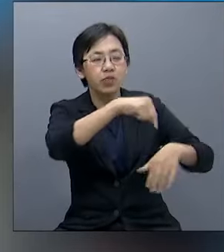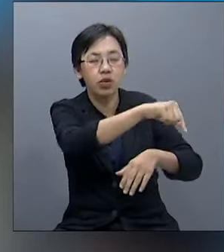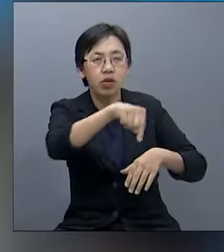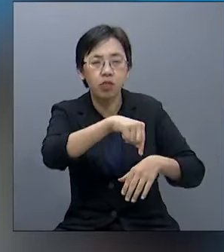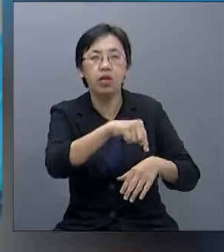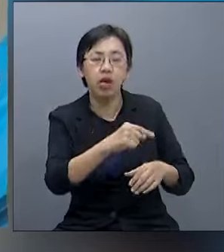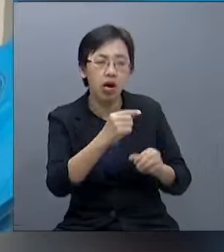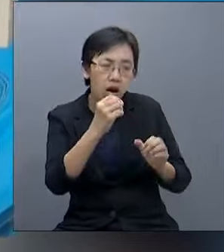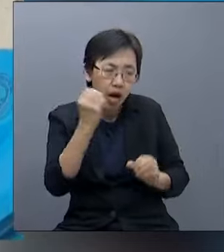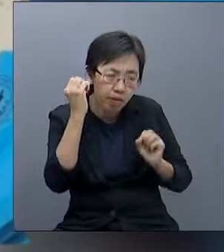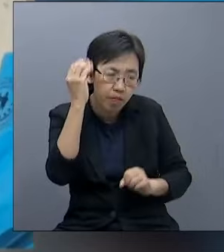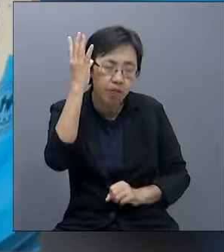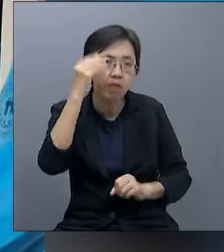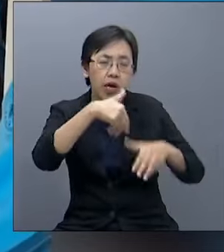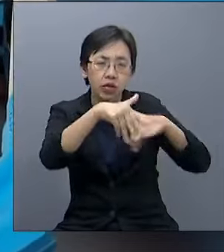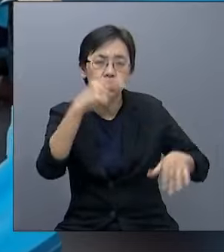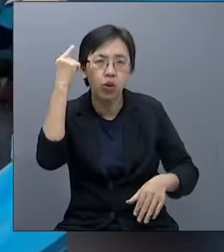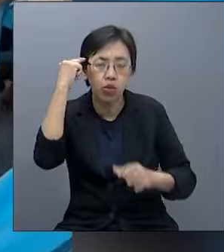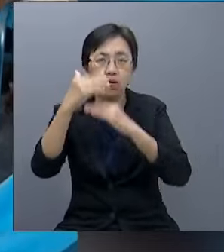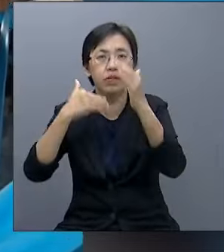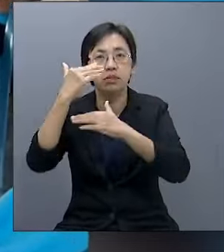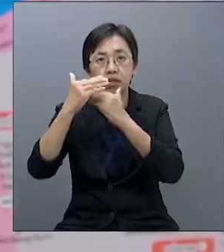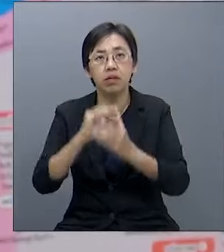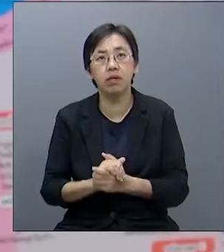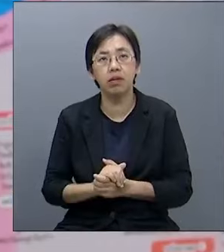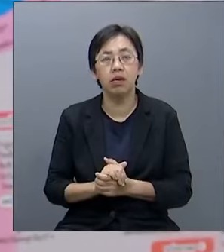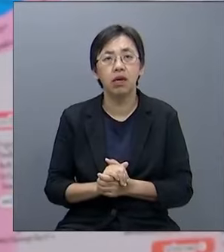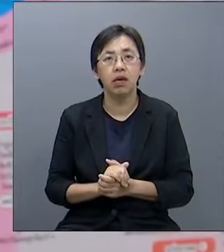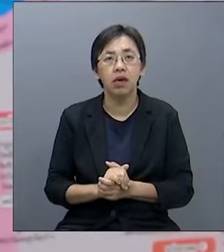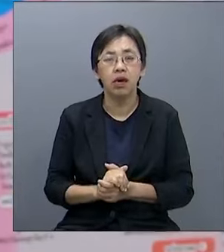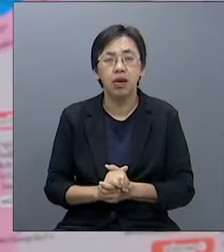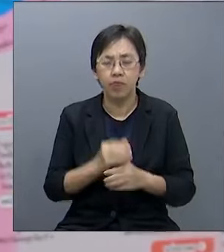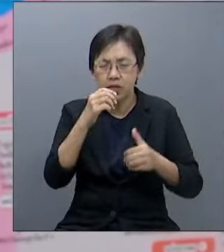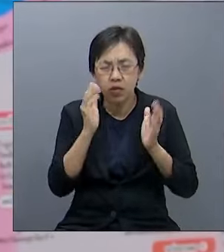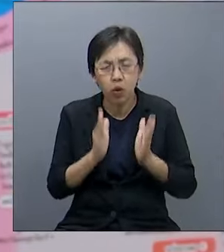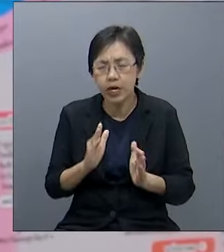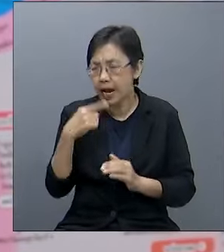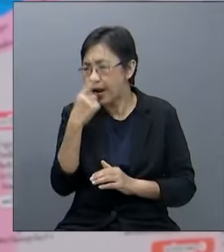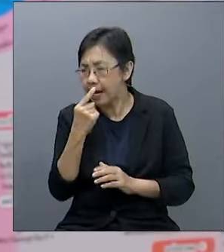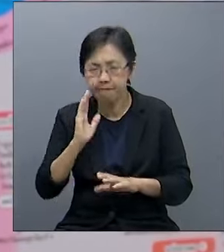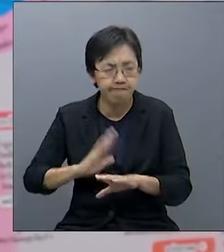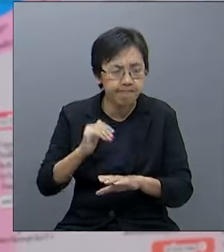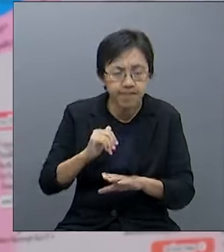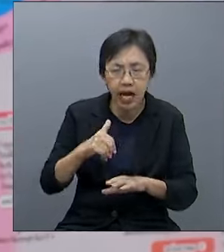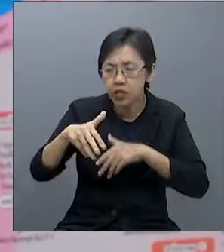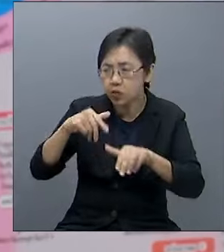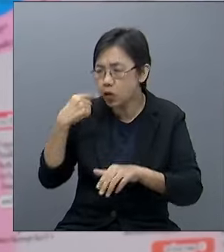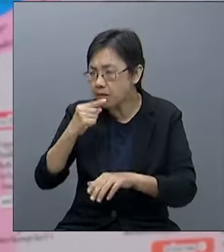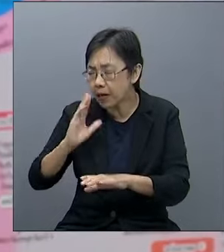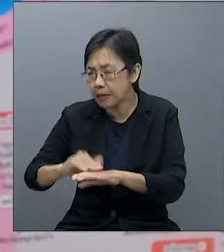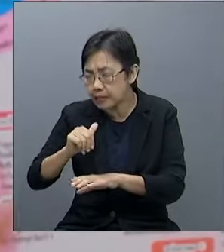ให้ประชาชนมาต่อยอดพัฒนาโดยหาจุดเด่นที่เป็นทุนบุคคลคุณศักยภาพชุมชนนะคะว่